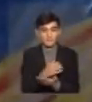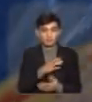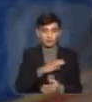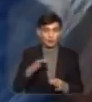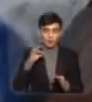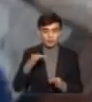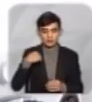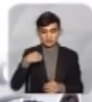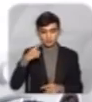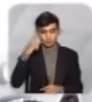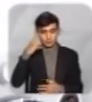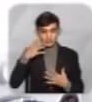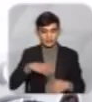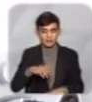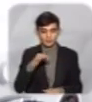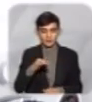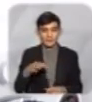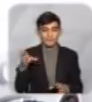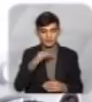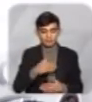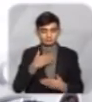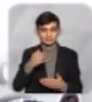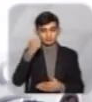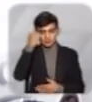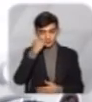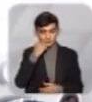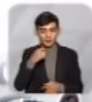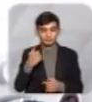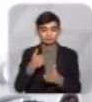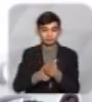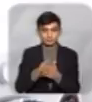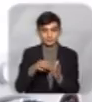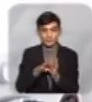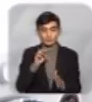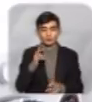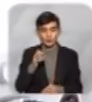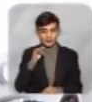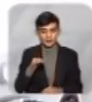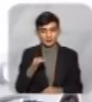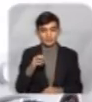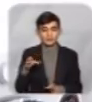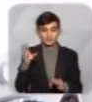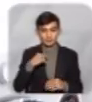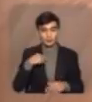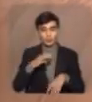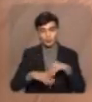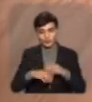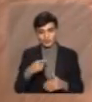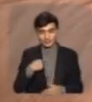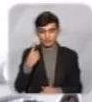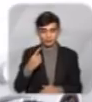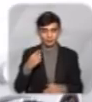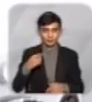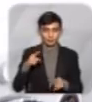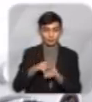деп еш ойламаған. Барлықтарыңызға рахмет айтамын. Ол мен ғана емес, мен жаңа қол өнерді қолдат деп есептеймін.